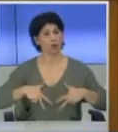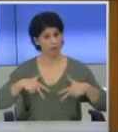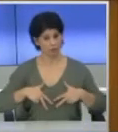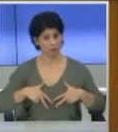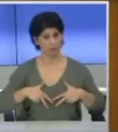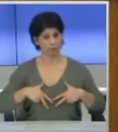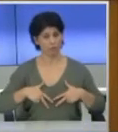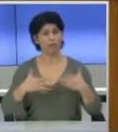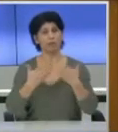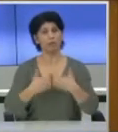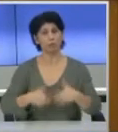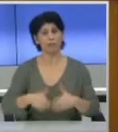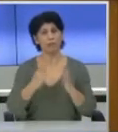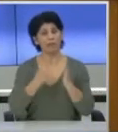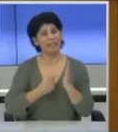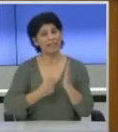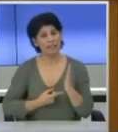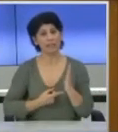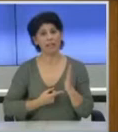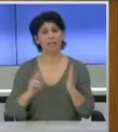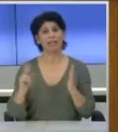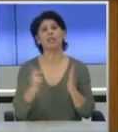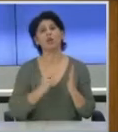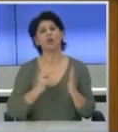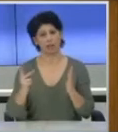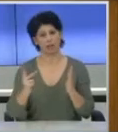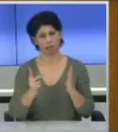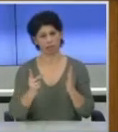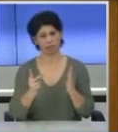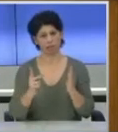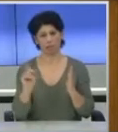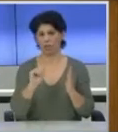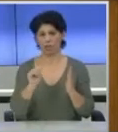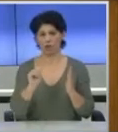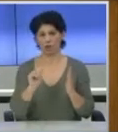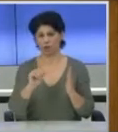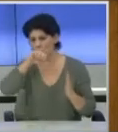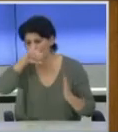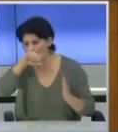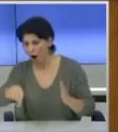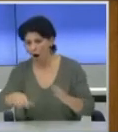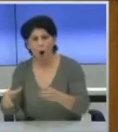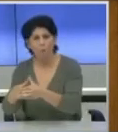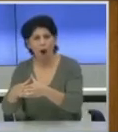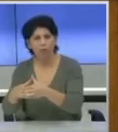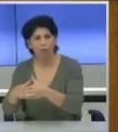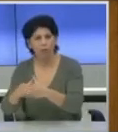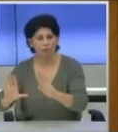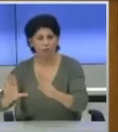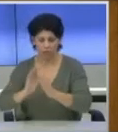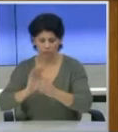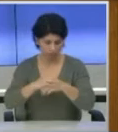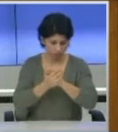λειτουργήσε με κριτήρια κοινωνικά και όχι οπαδικά. Και με